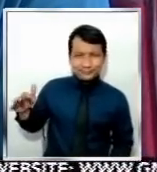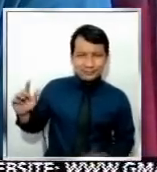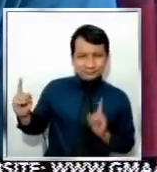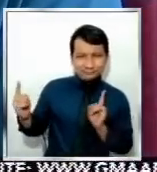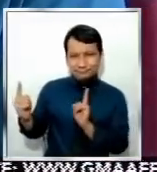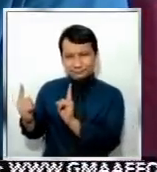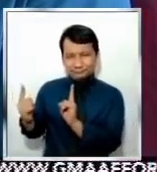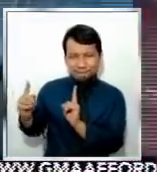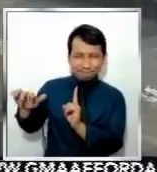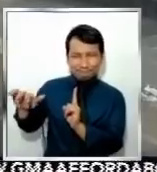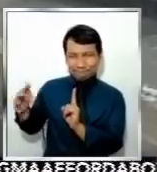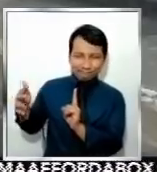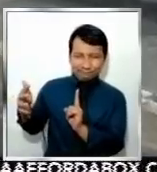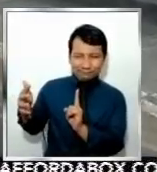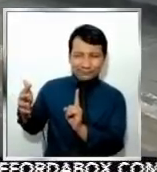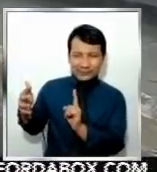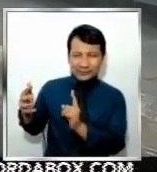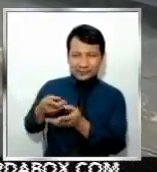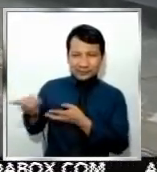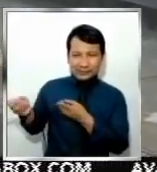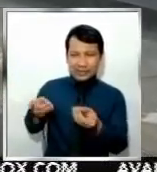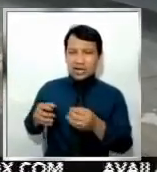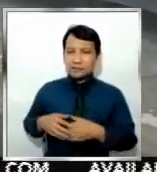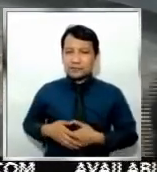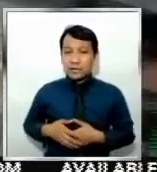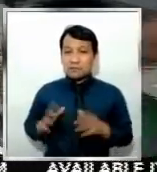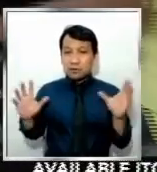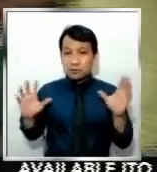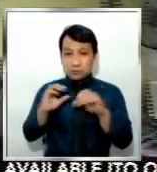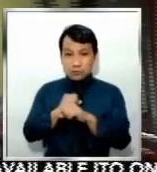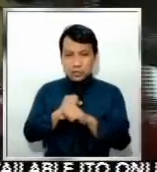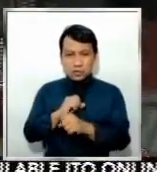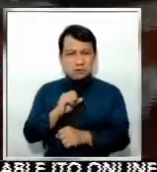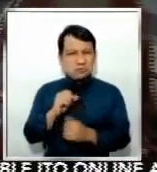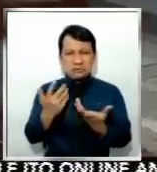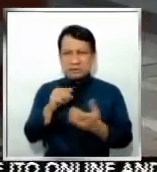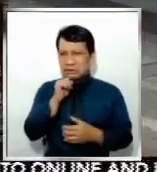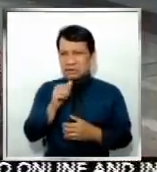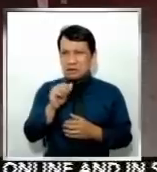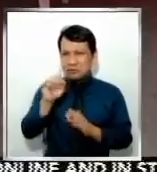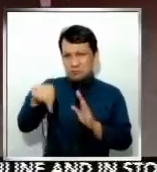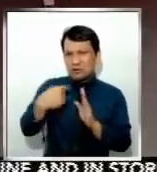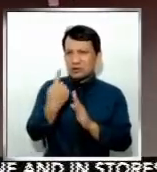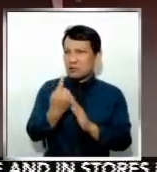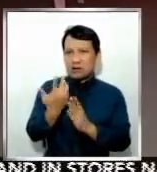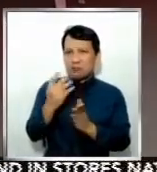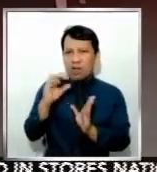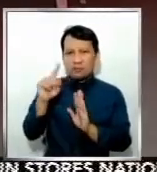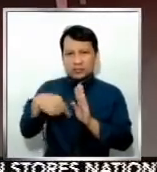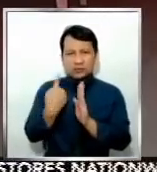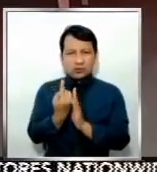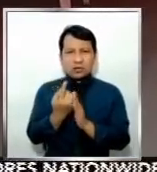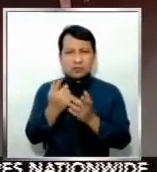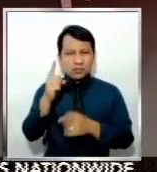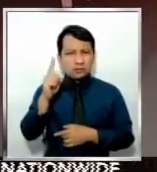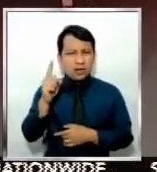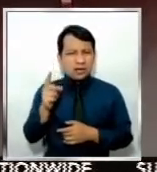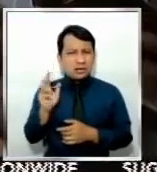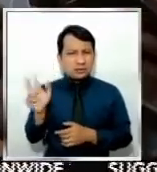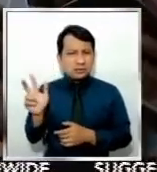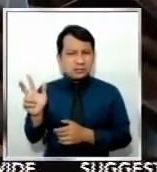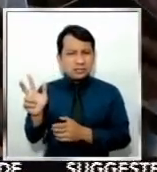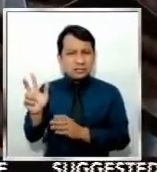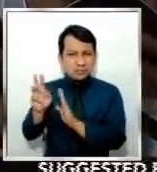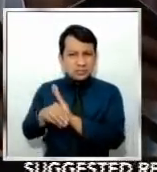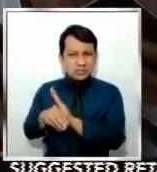pag nagde-deliver kami. Sa kabuuan, wala pang isang oras ang proseso ng drive-through vaccination kasama ang kalahating oras na observation.